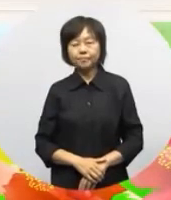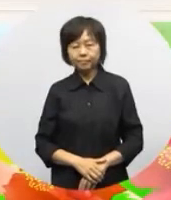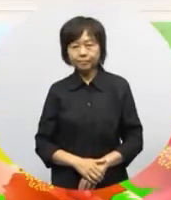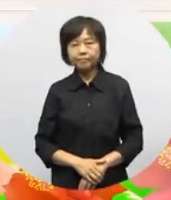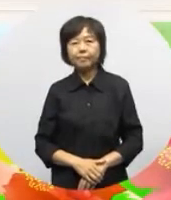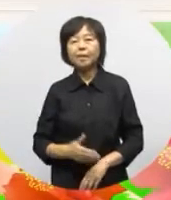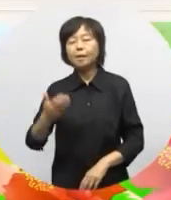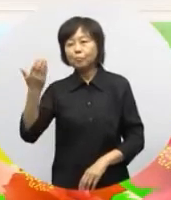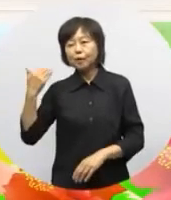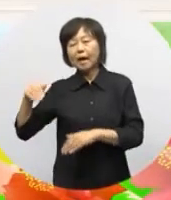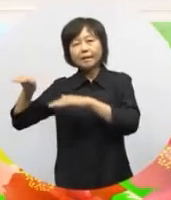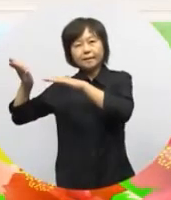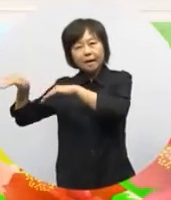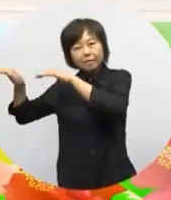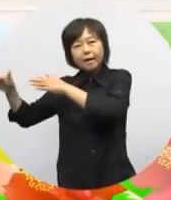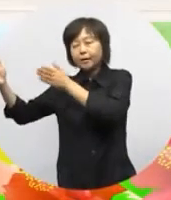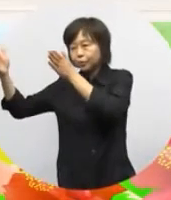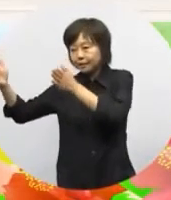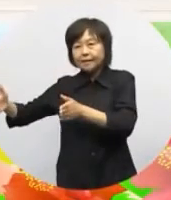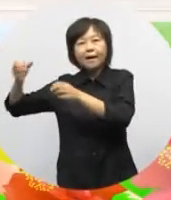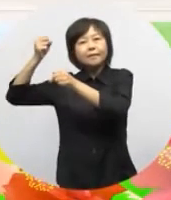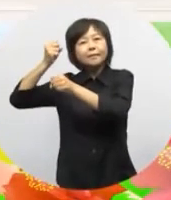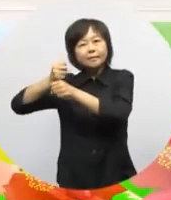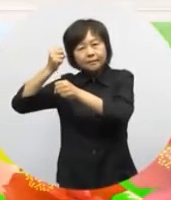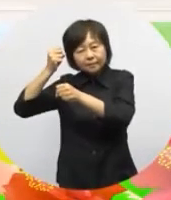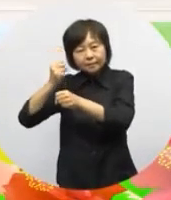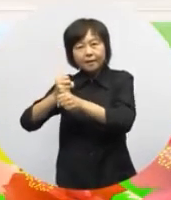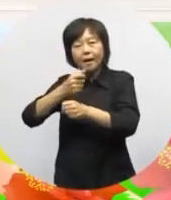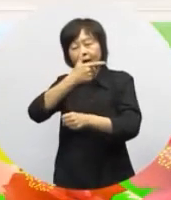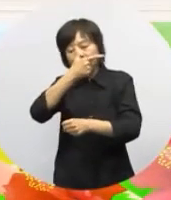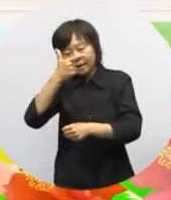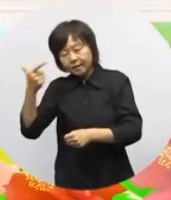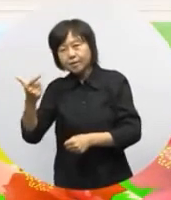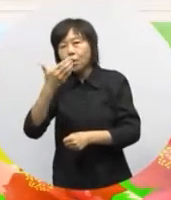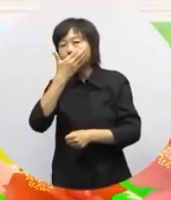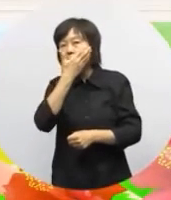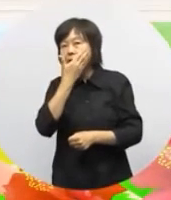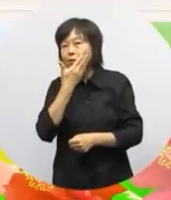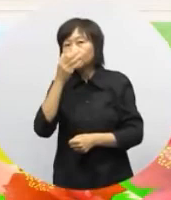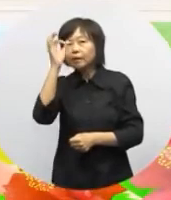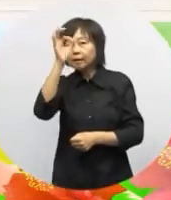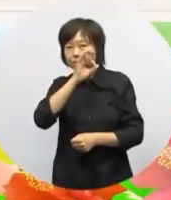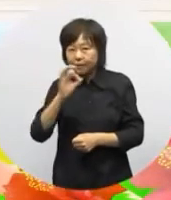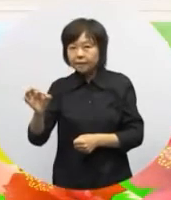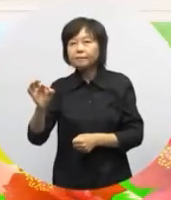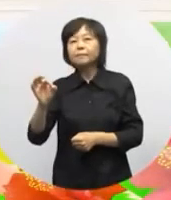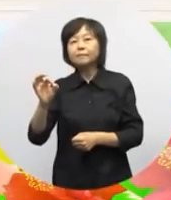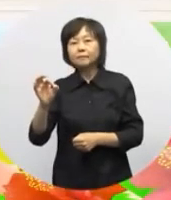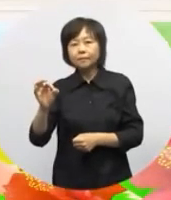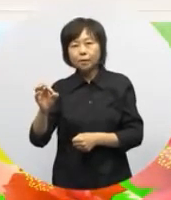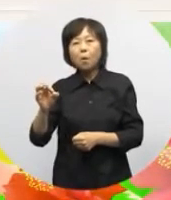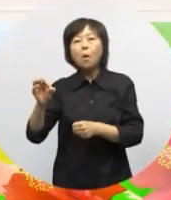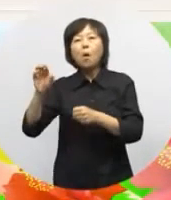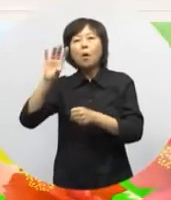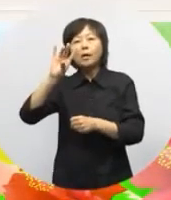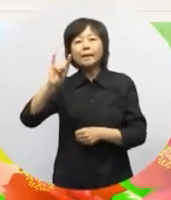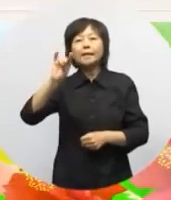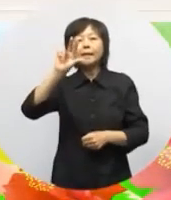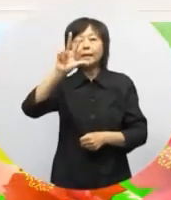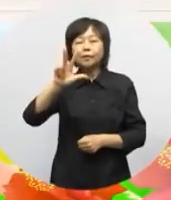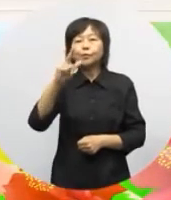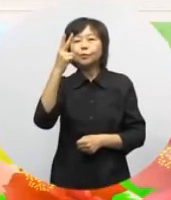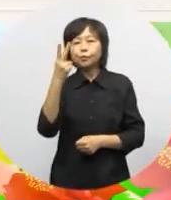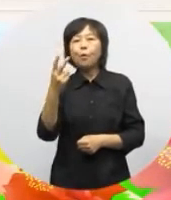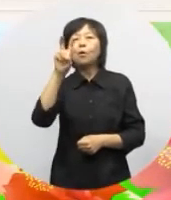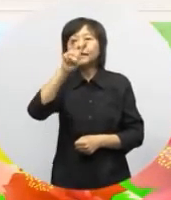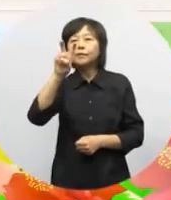ハワイ王朝の時代に制作された極めて貴重な作品を含むヴィンテージハワイアンキルト20点を